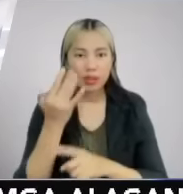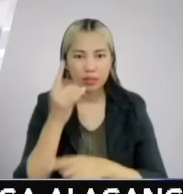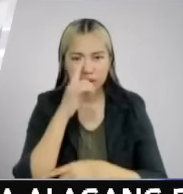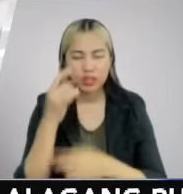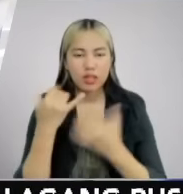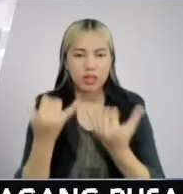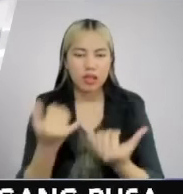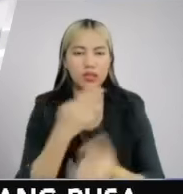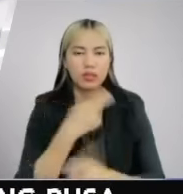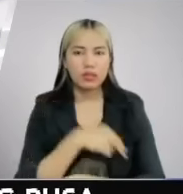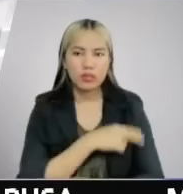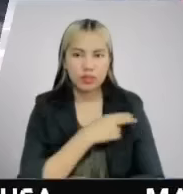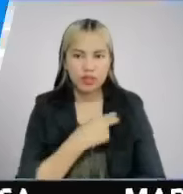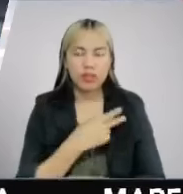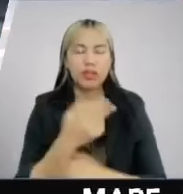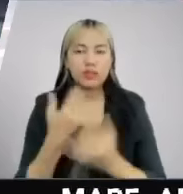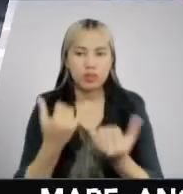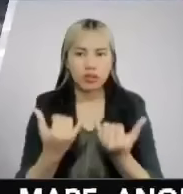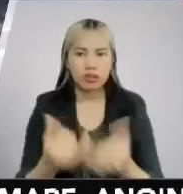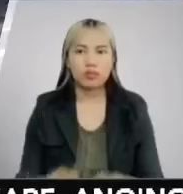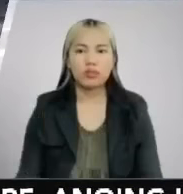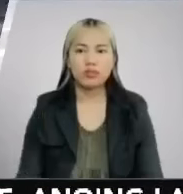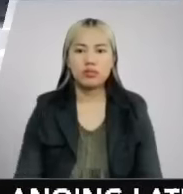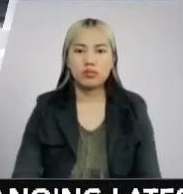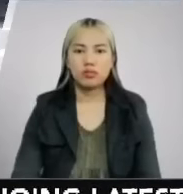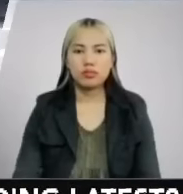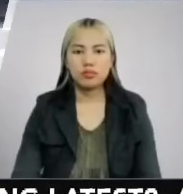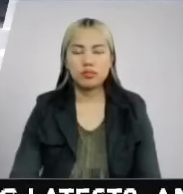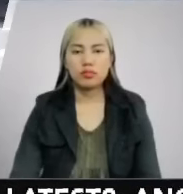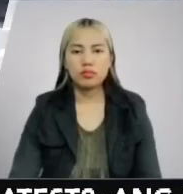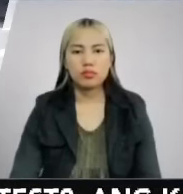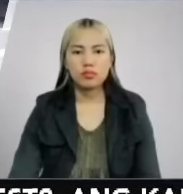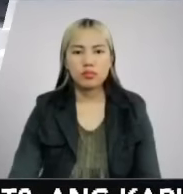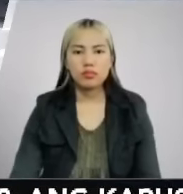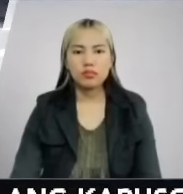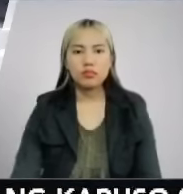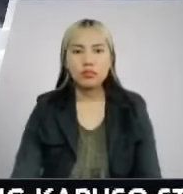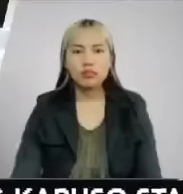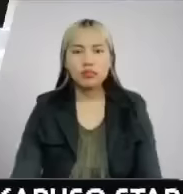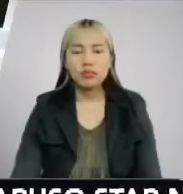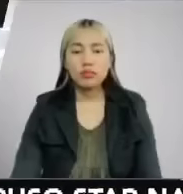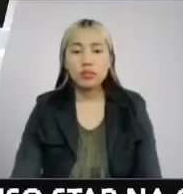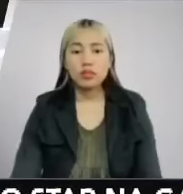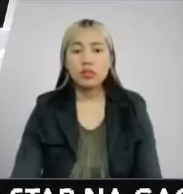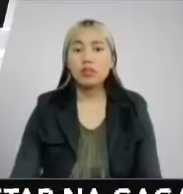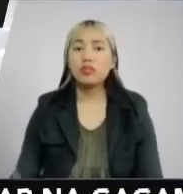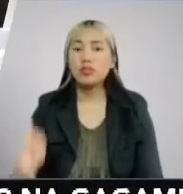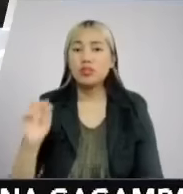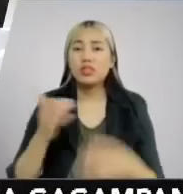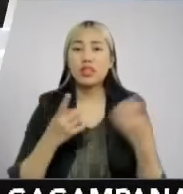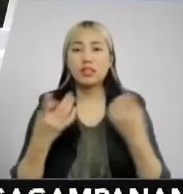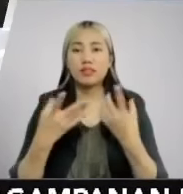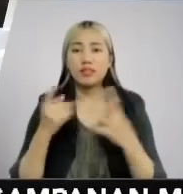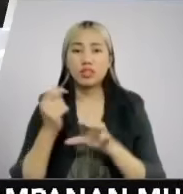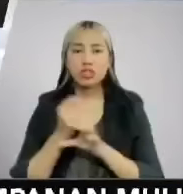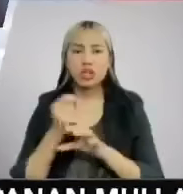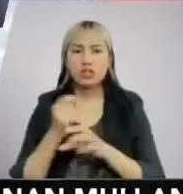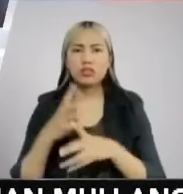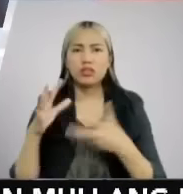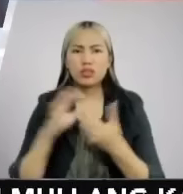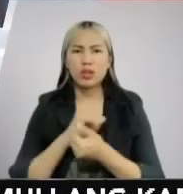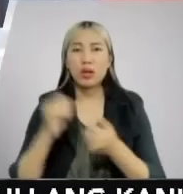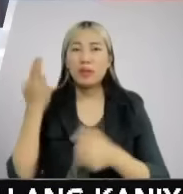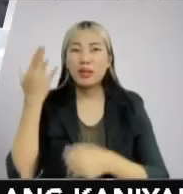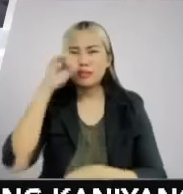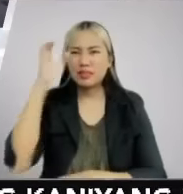banggang ngayon nawasak ang trailer ng isang delivery truck matapos itong sumabit sa sanga ng puno sa